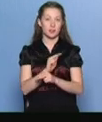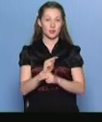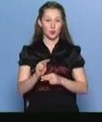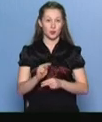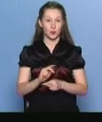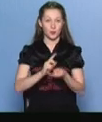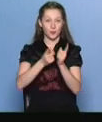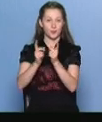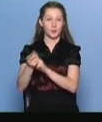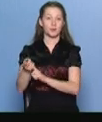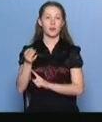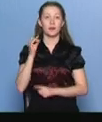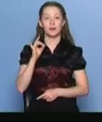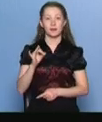И